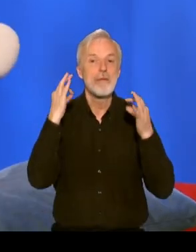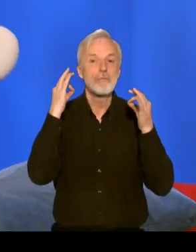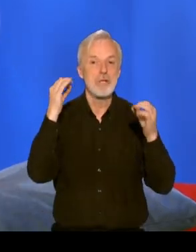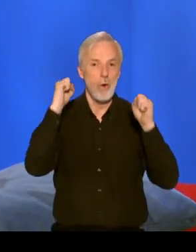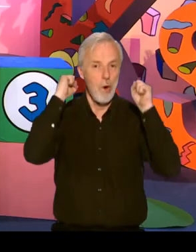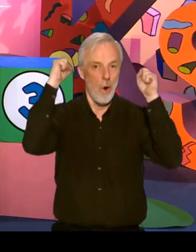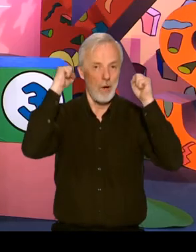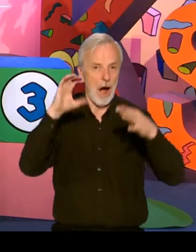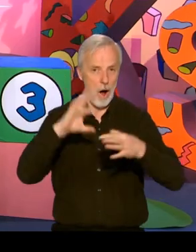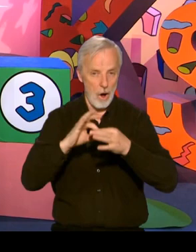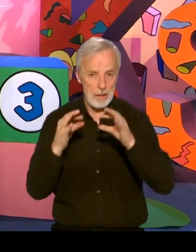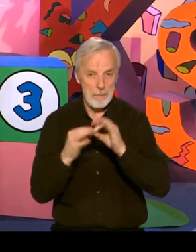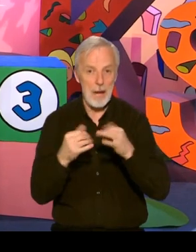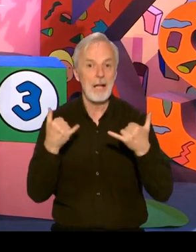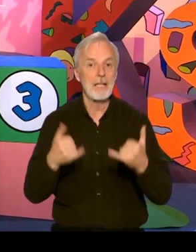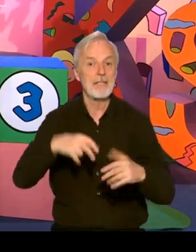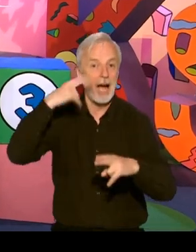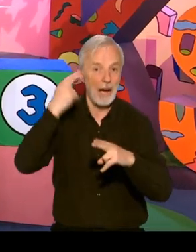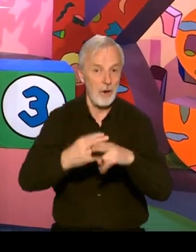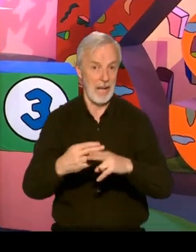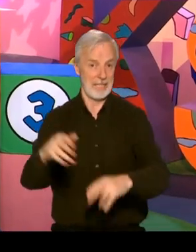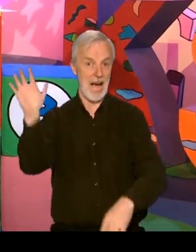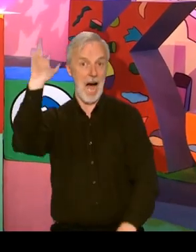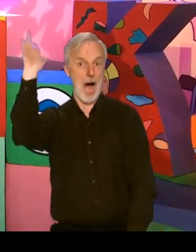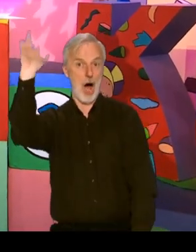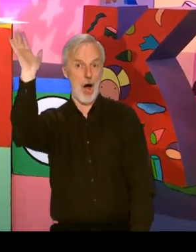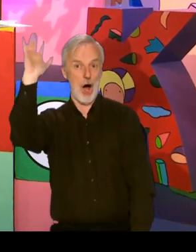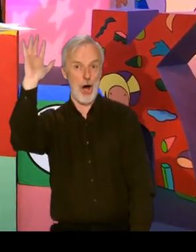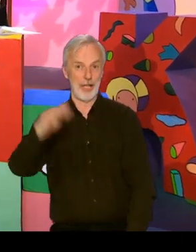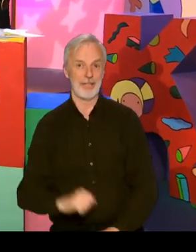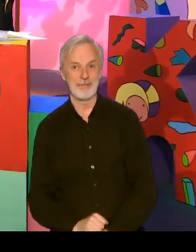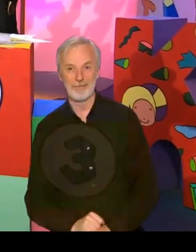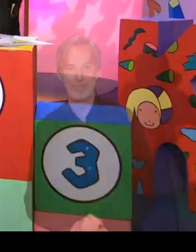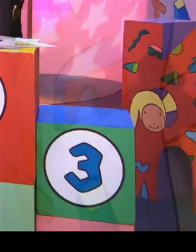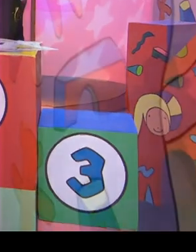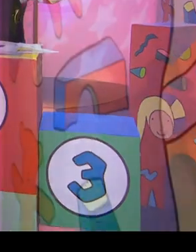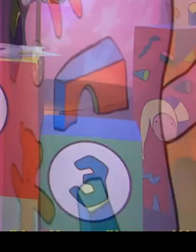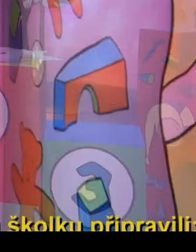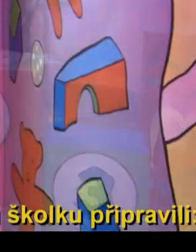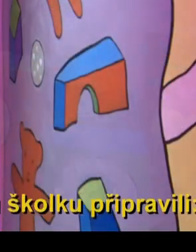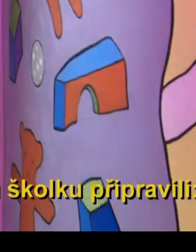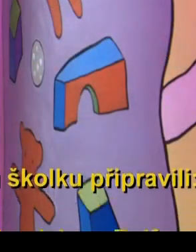zdar a mějte se fanfárově. Ahoj.